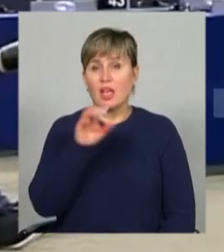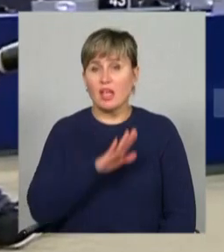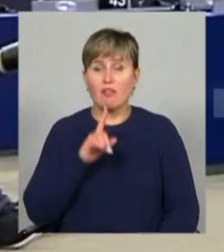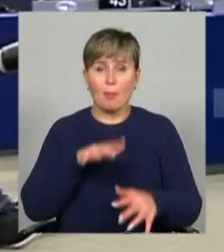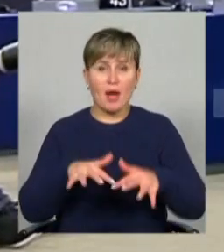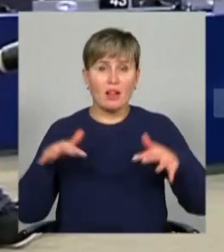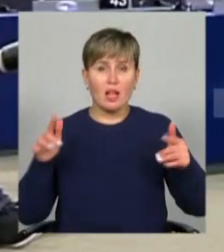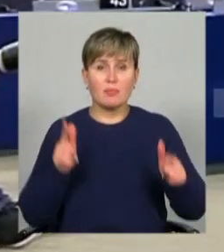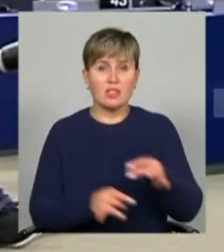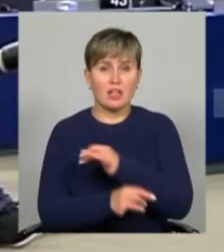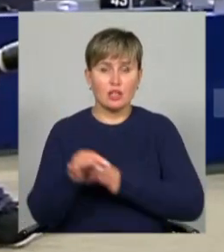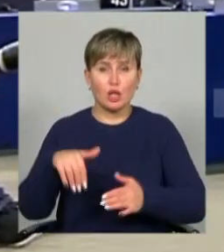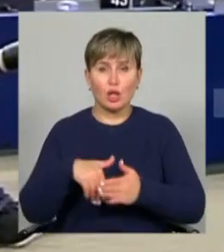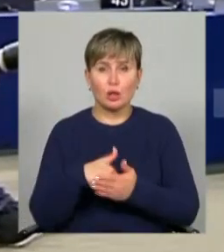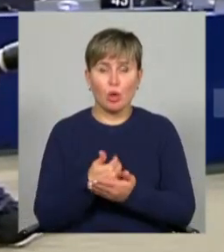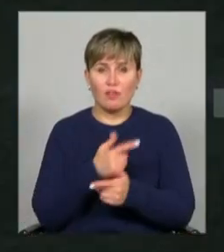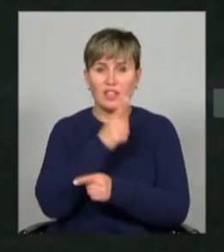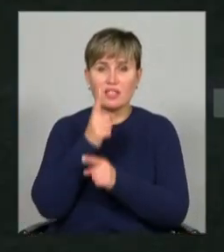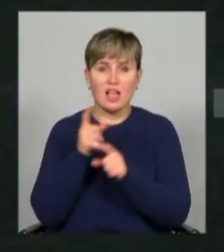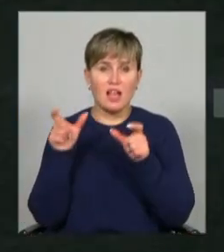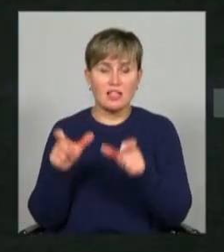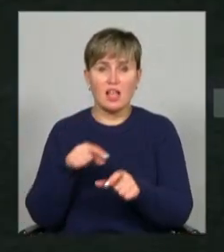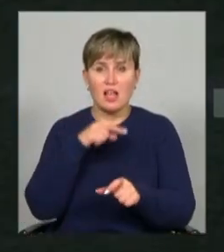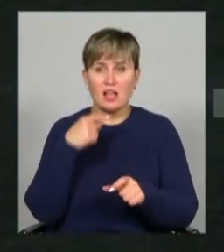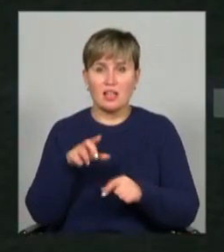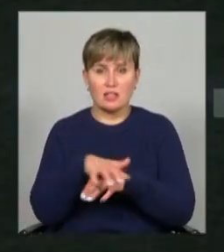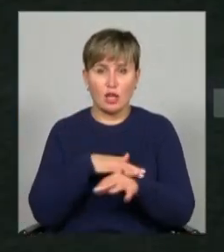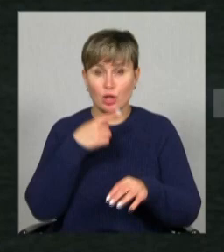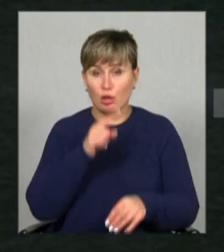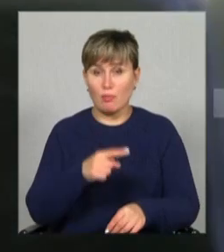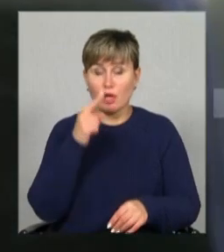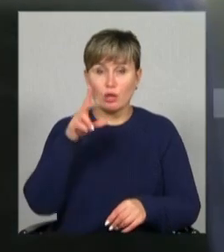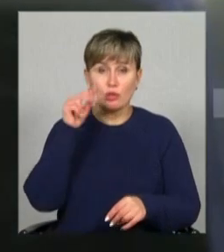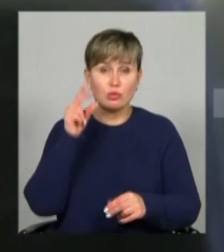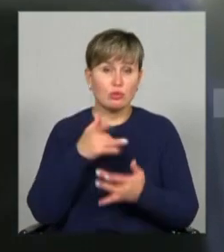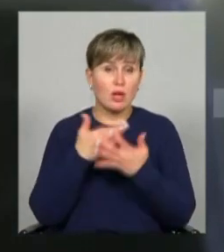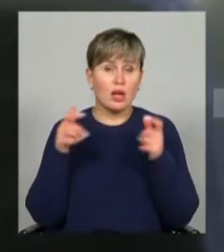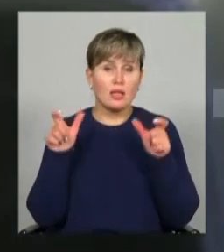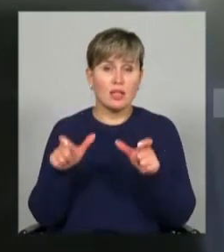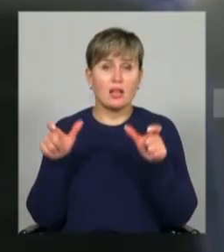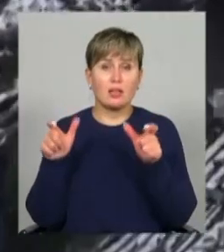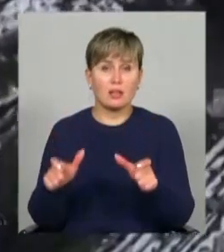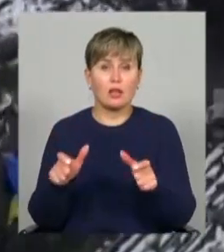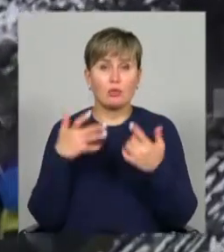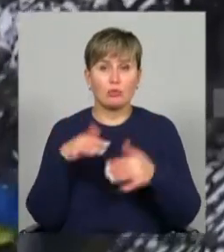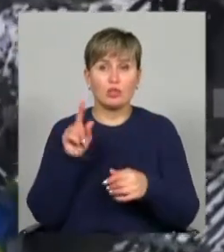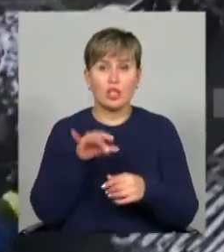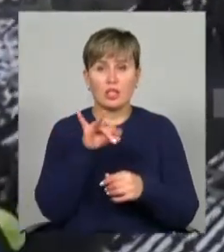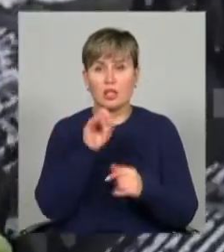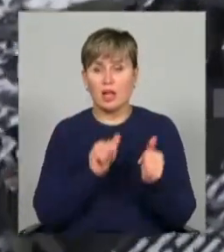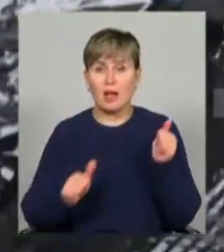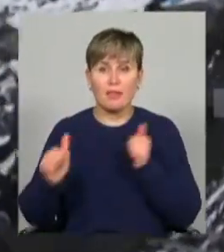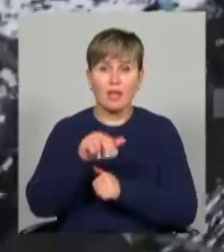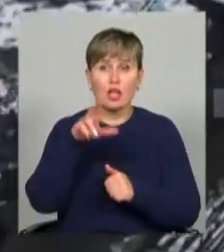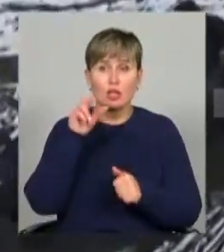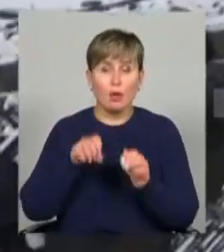Европарламенте согласовывают новую волну санкций. Россия стала страной номер один по числу наложенных эмбарго, обогнав даже Иран. Тем временем